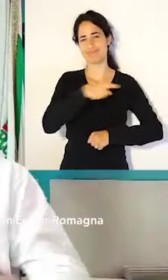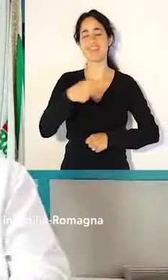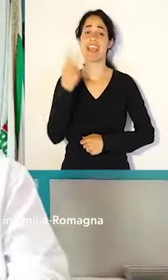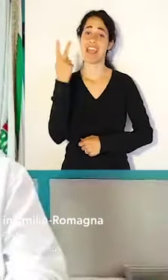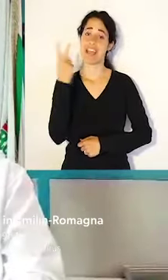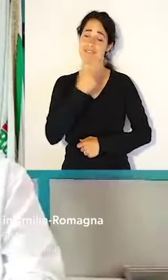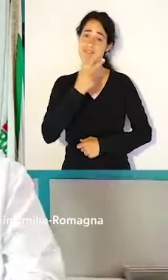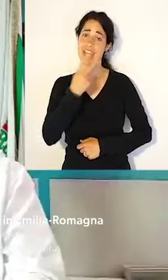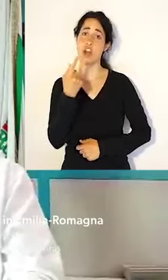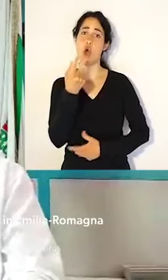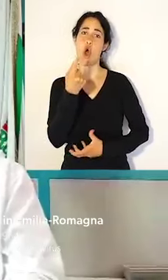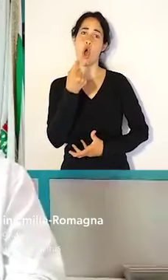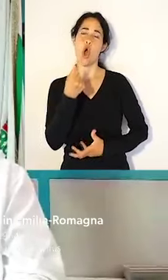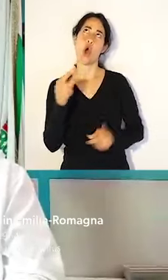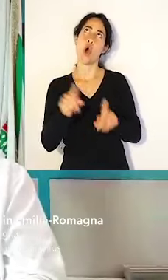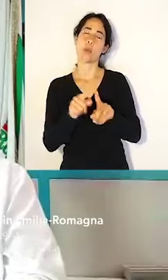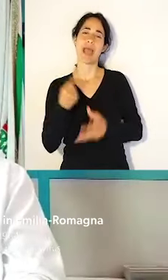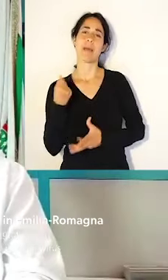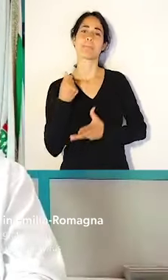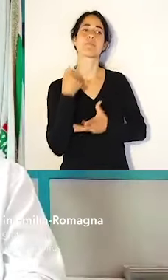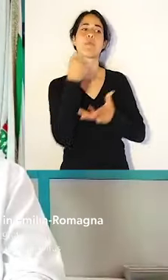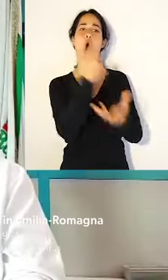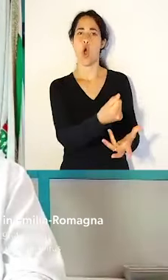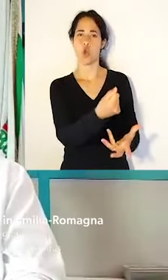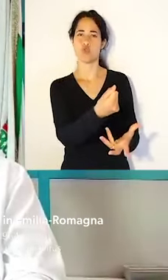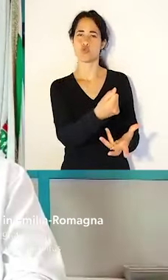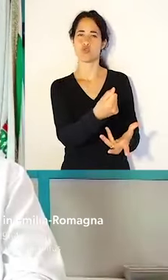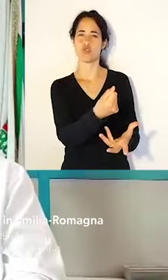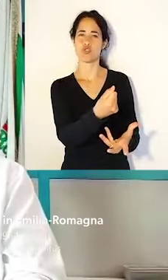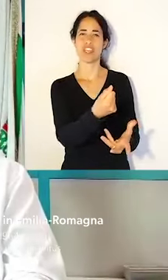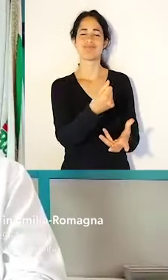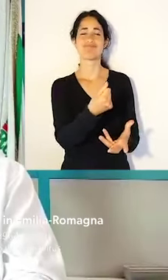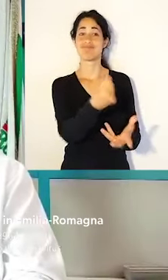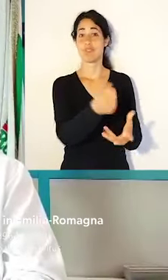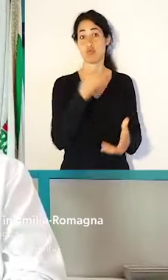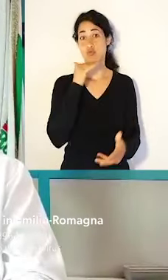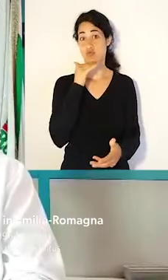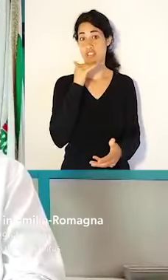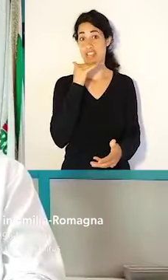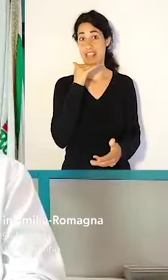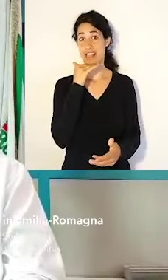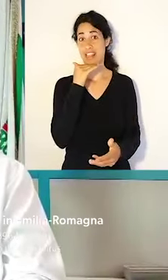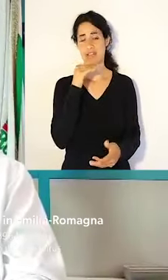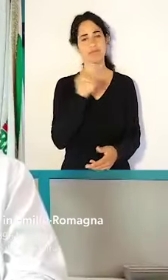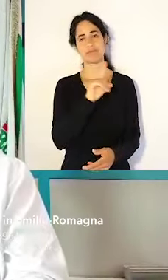bonus economico per dire quanto siamo grati, quanto siamo ammirati, quanto